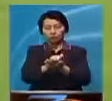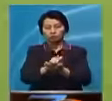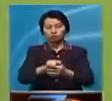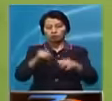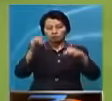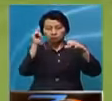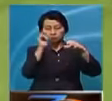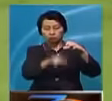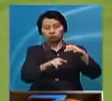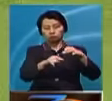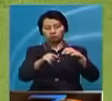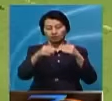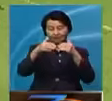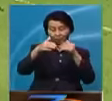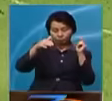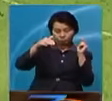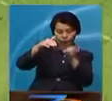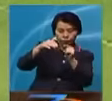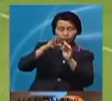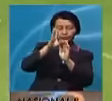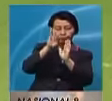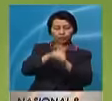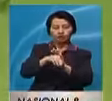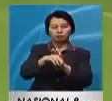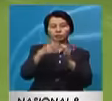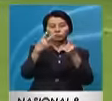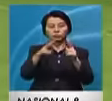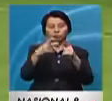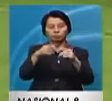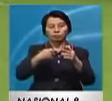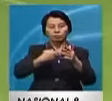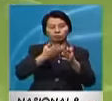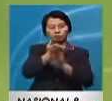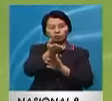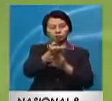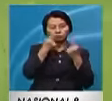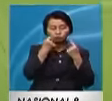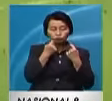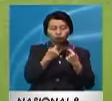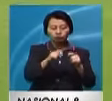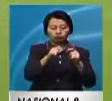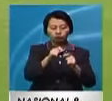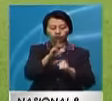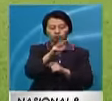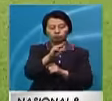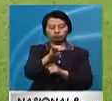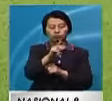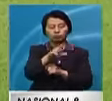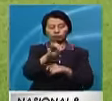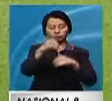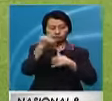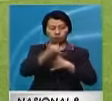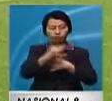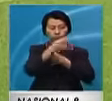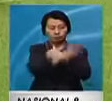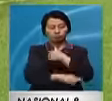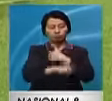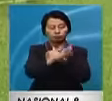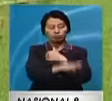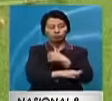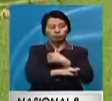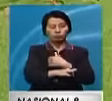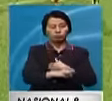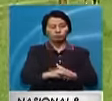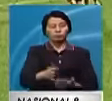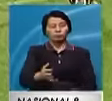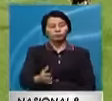gawang gol Sabah pula hampir dibolosi pada minit ke-12 menerusi percubaan pemain import Negeri Sembilan Goran